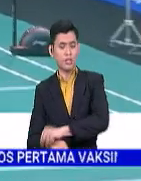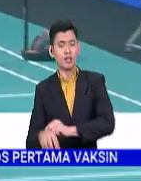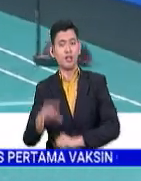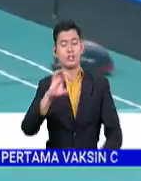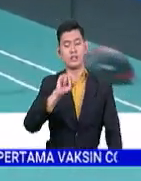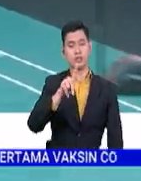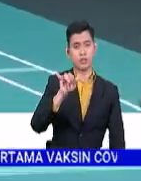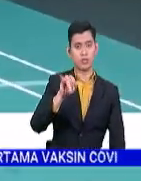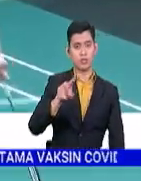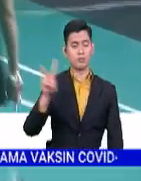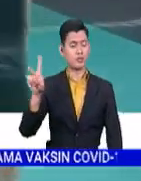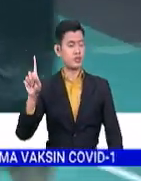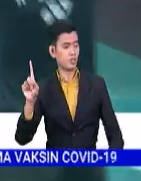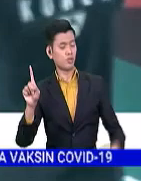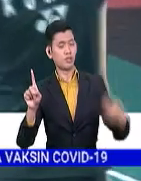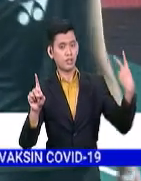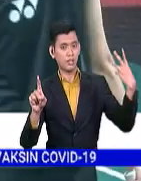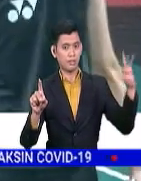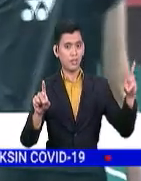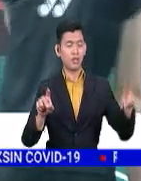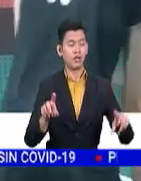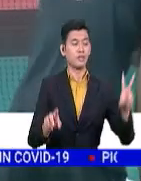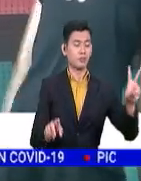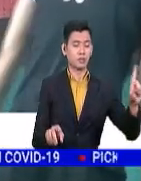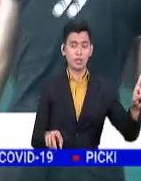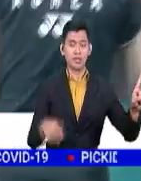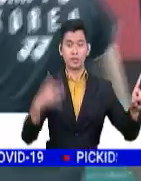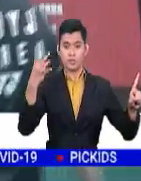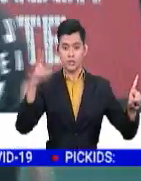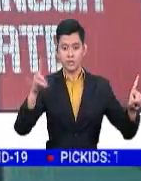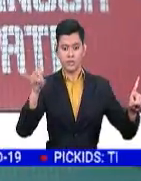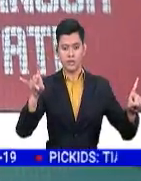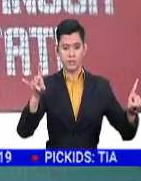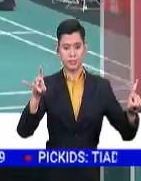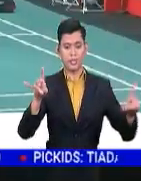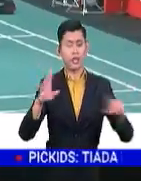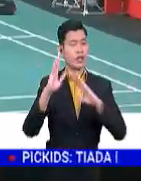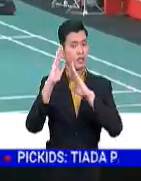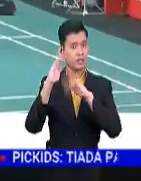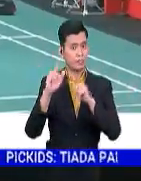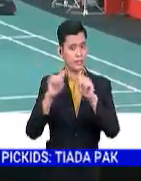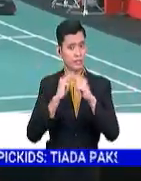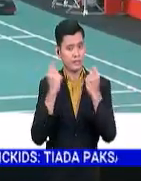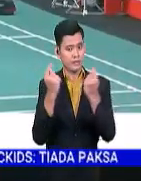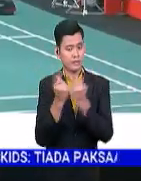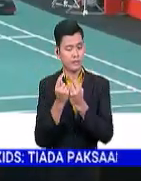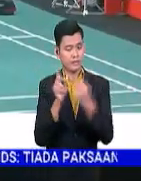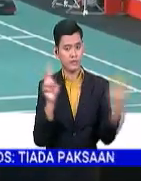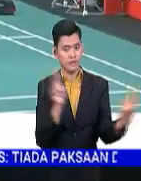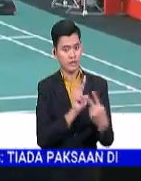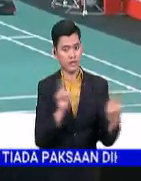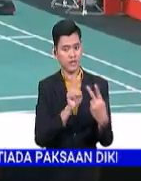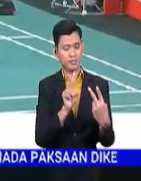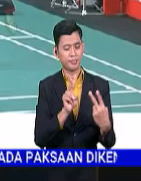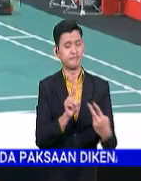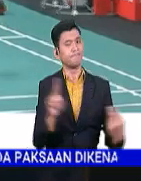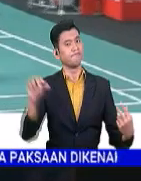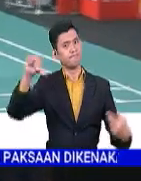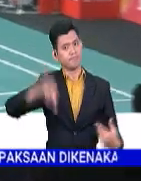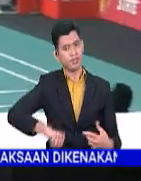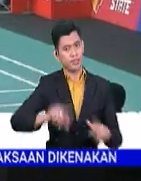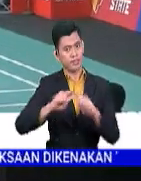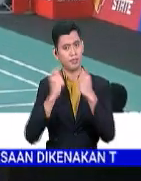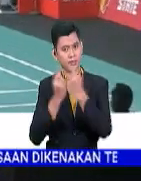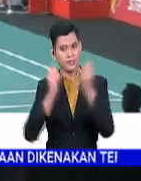21-16 21-17 pasangan harapan negara Vietnam dan galeri Sio yang turut Lepas itu juga gagal